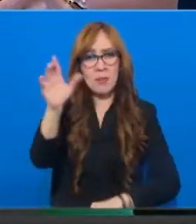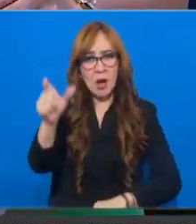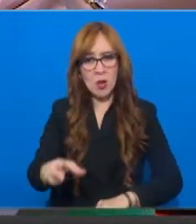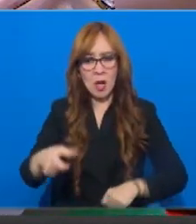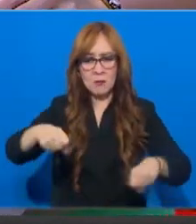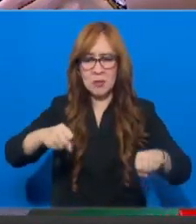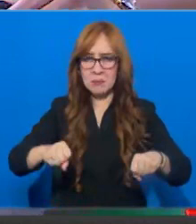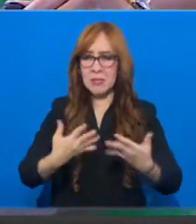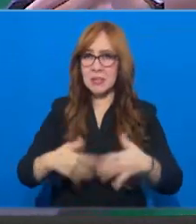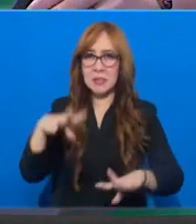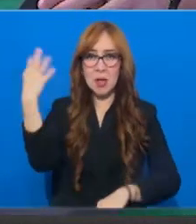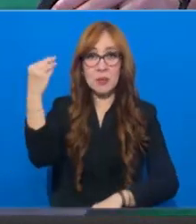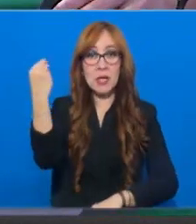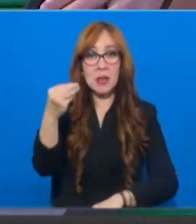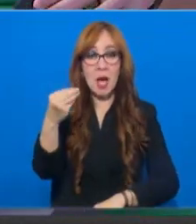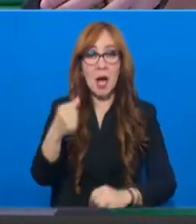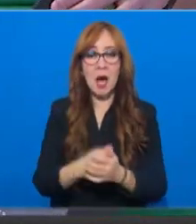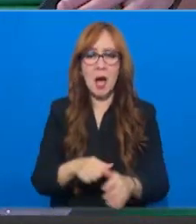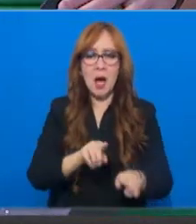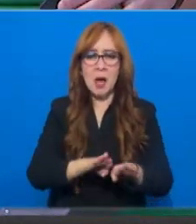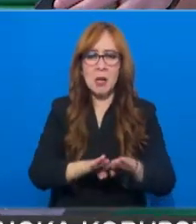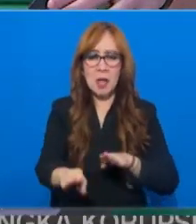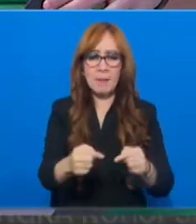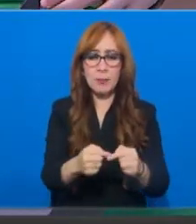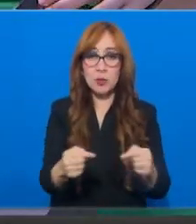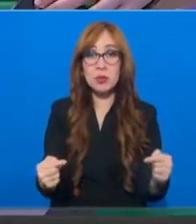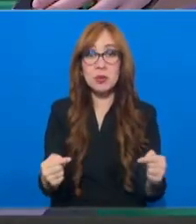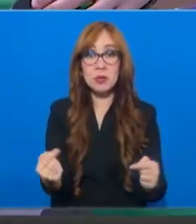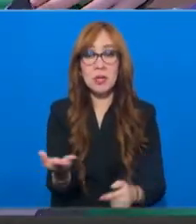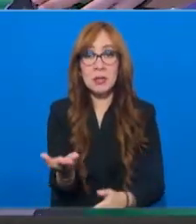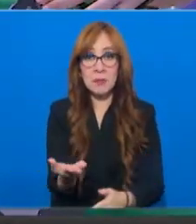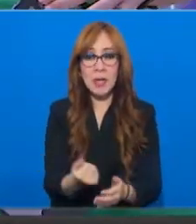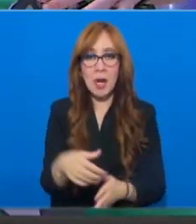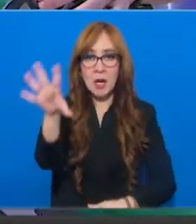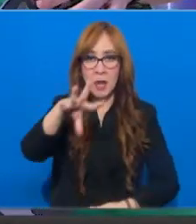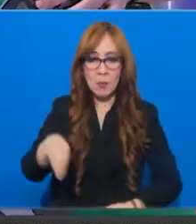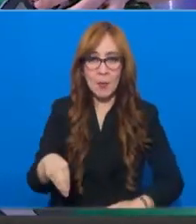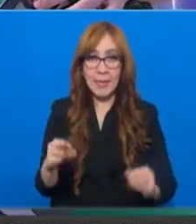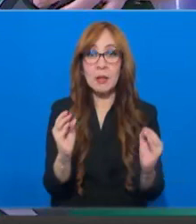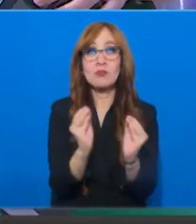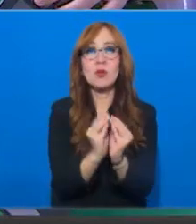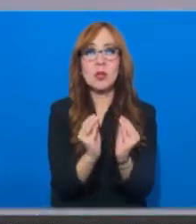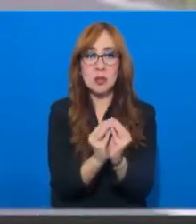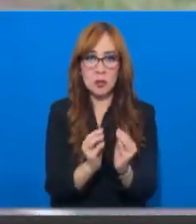selesai berwisata di Kota Batu mengalami remblong di jalur ekstrim di Kabupaten Mojokerto.